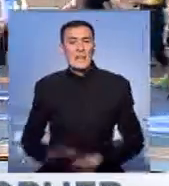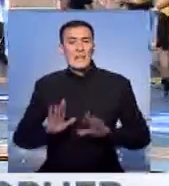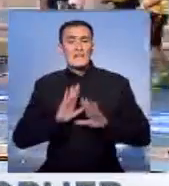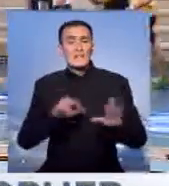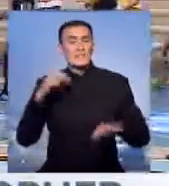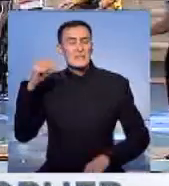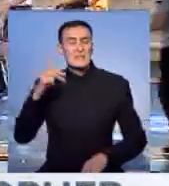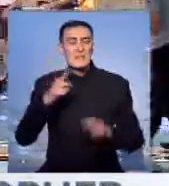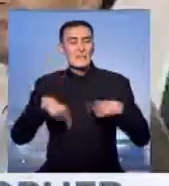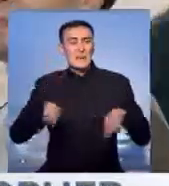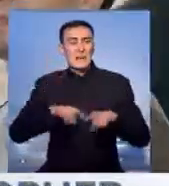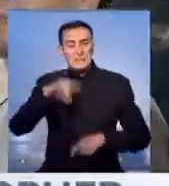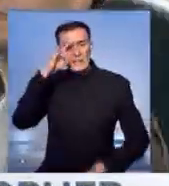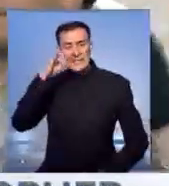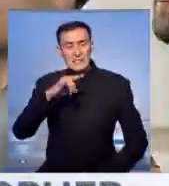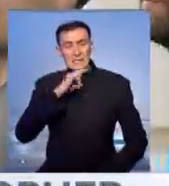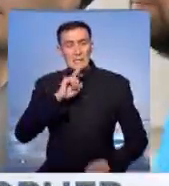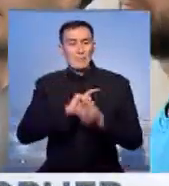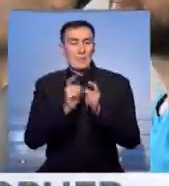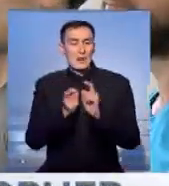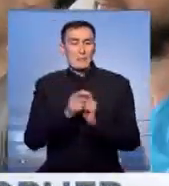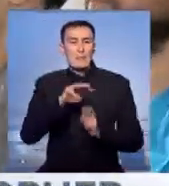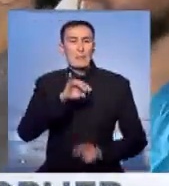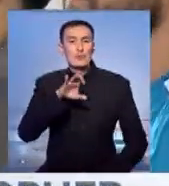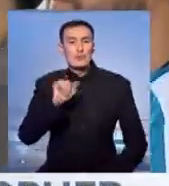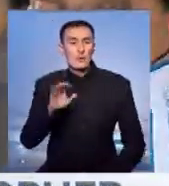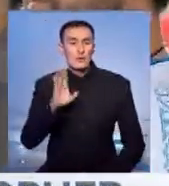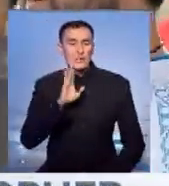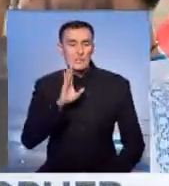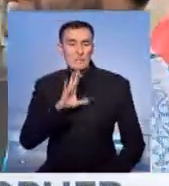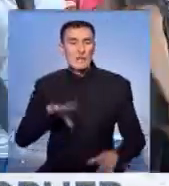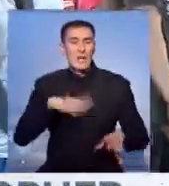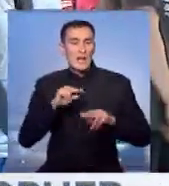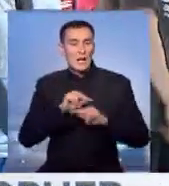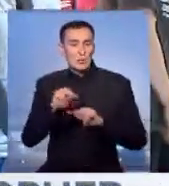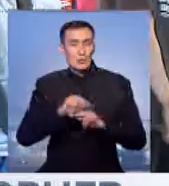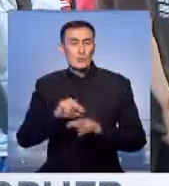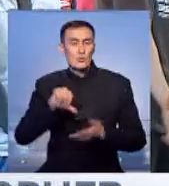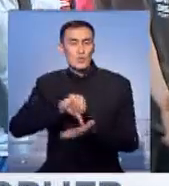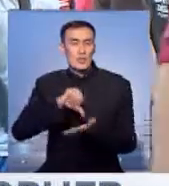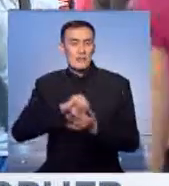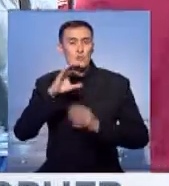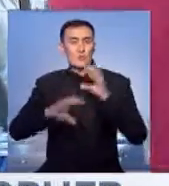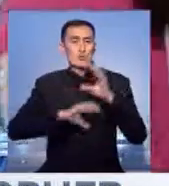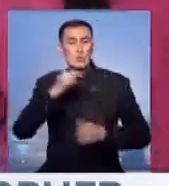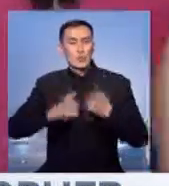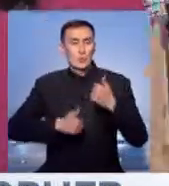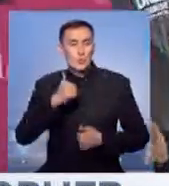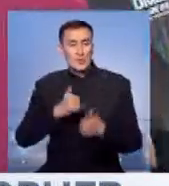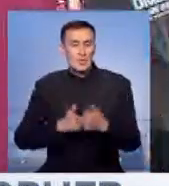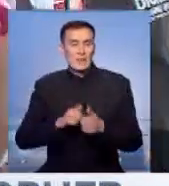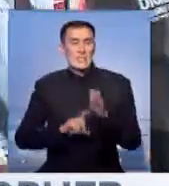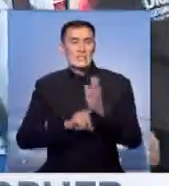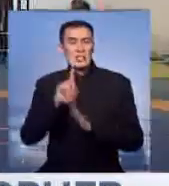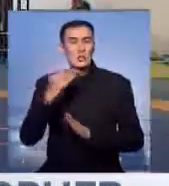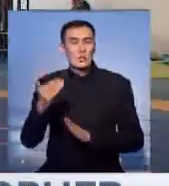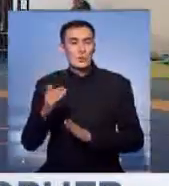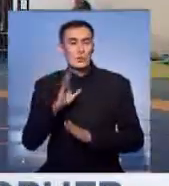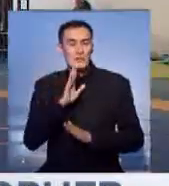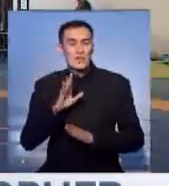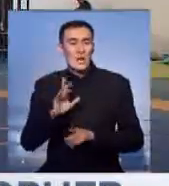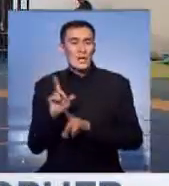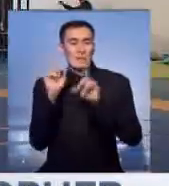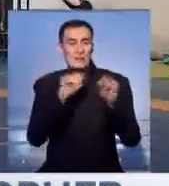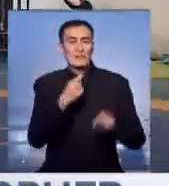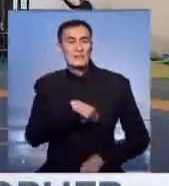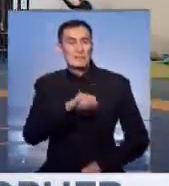Вице-президент Федерации Казахстана по женской борьбе Гузель Манюрова готовит сборную для участия в международных турнирах. Сначала ее подопечные отправятся